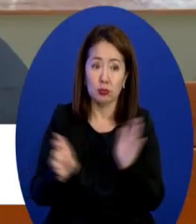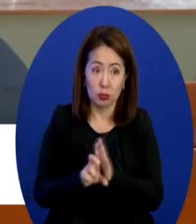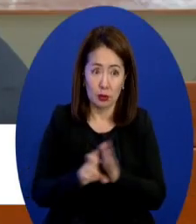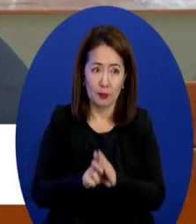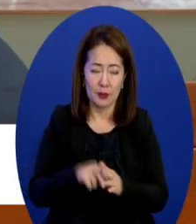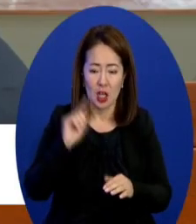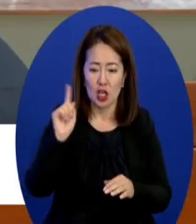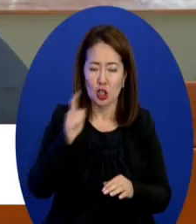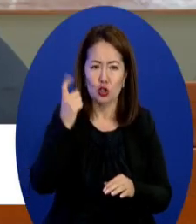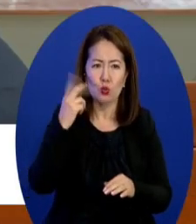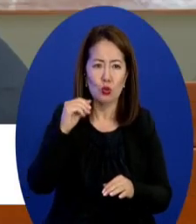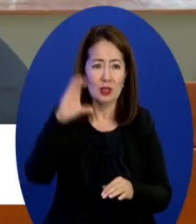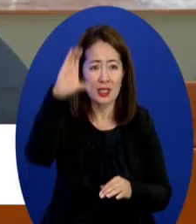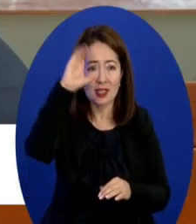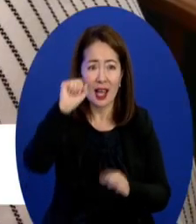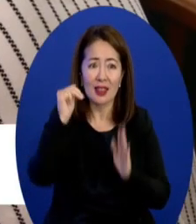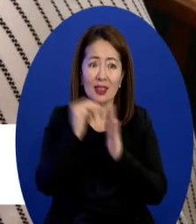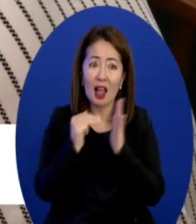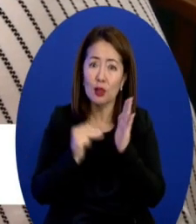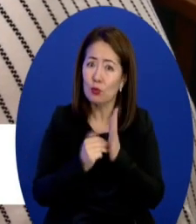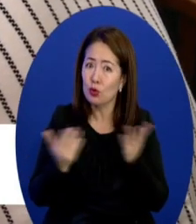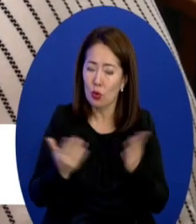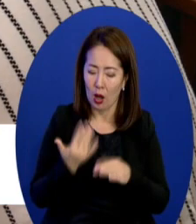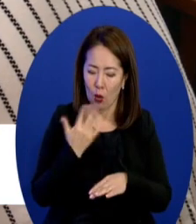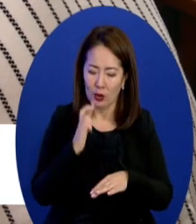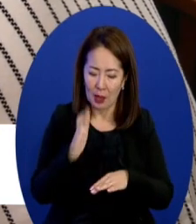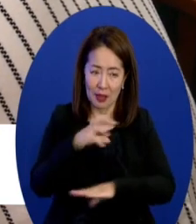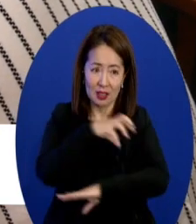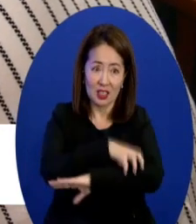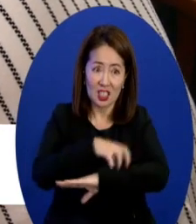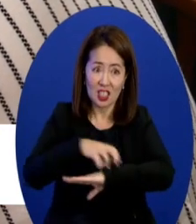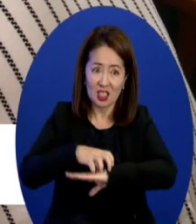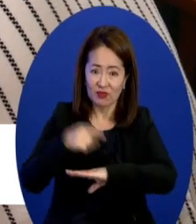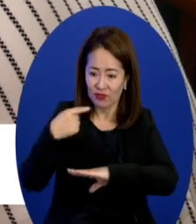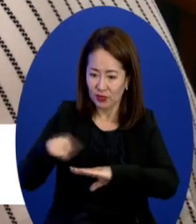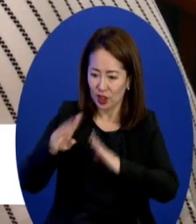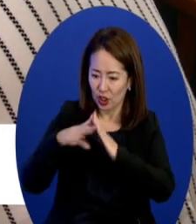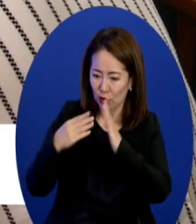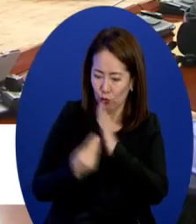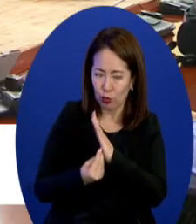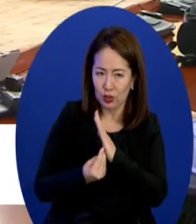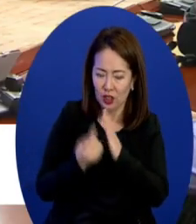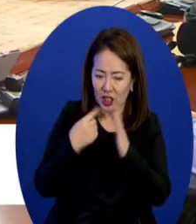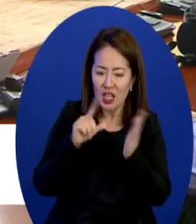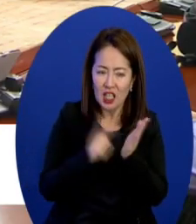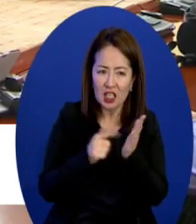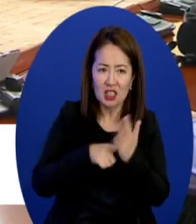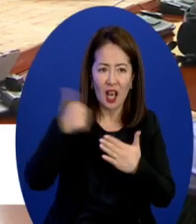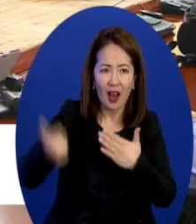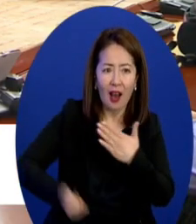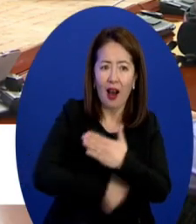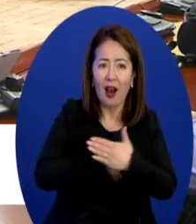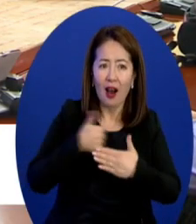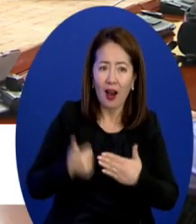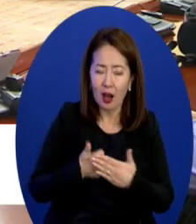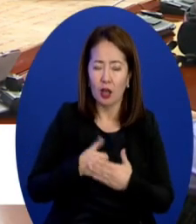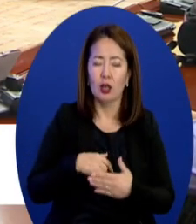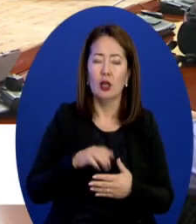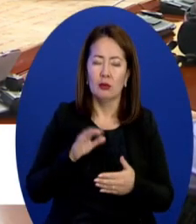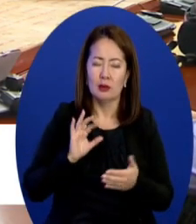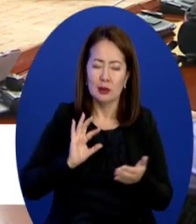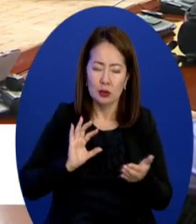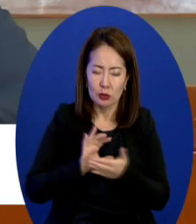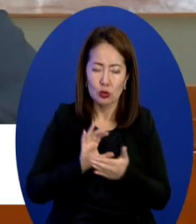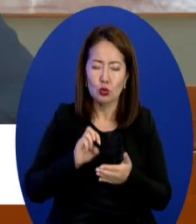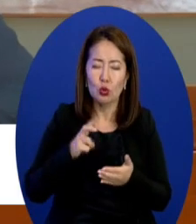салбарын сайдын тайлбарж байгаагаар бол Улаанбаатар хотын гэр хорооллын айл өрхүүдийн хэрэгцээг хангах хэмжээний түлшний нөөц бий гэж үзэж